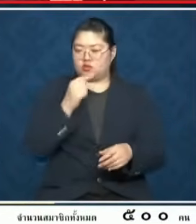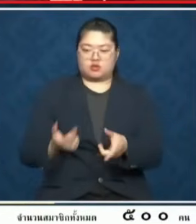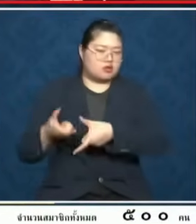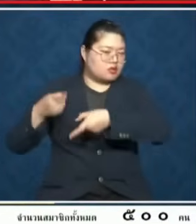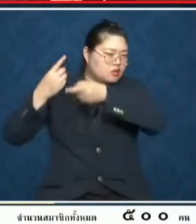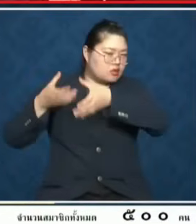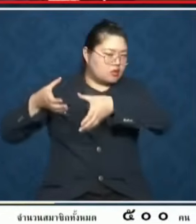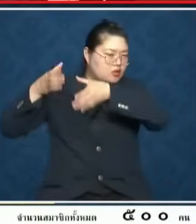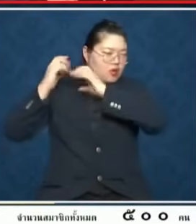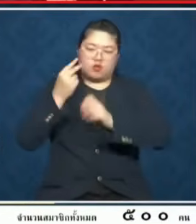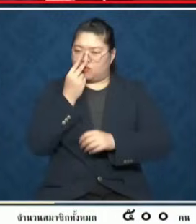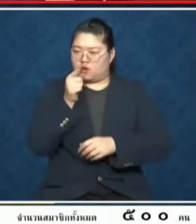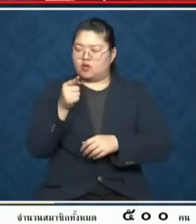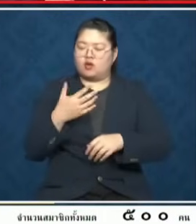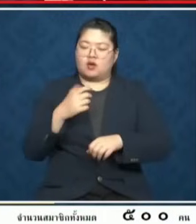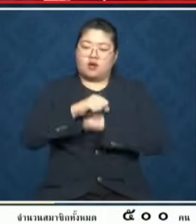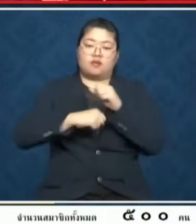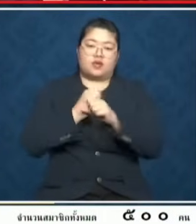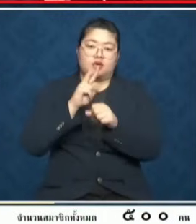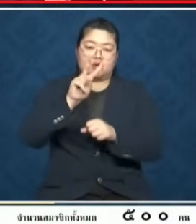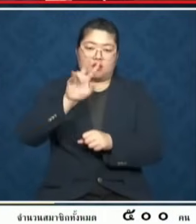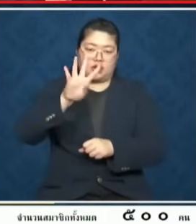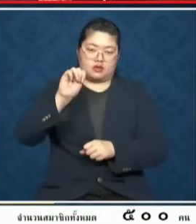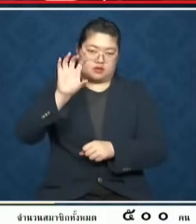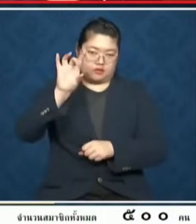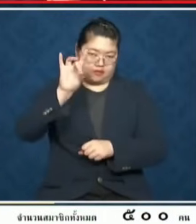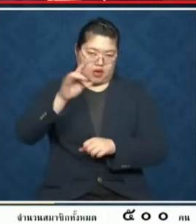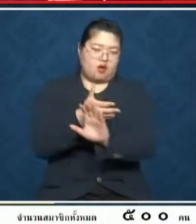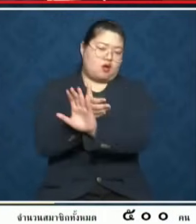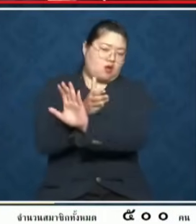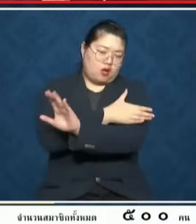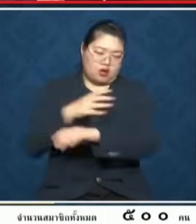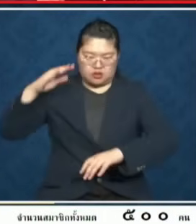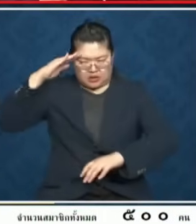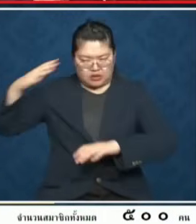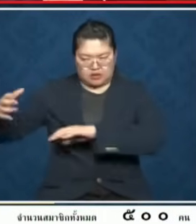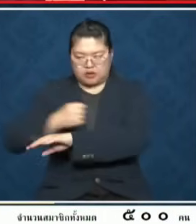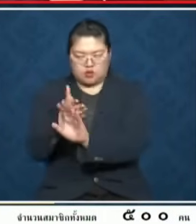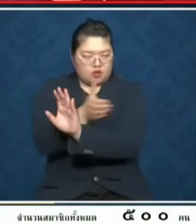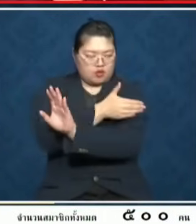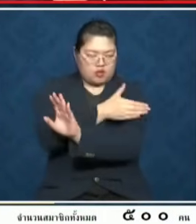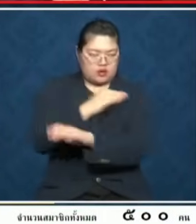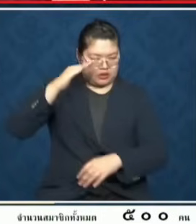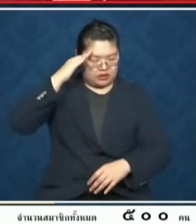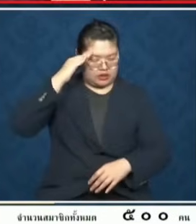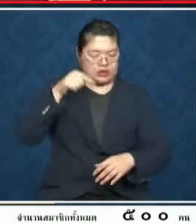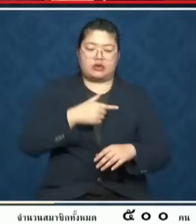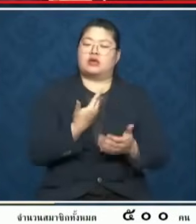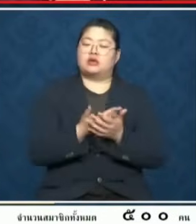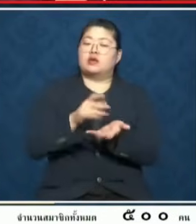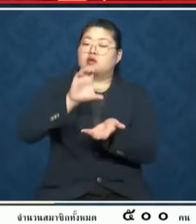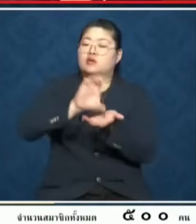การก่อนการรัฐประหารนะคะในปี 48ซึ่งเป็นก่อนรัฐประหาร 1ปีกองทัพไทยได้รับงบอยู่